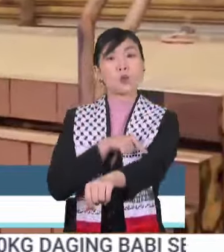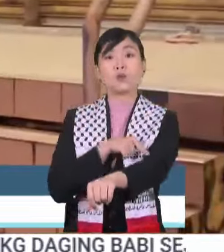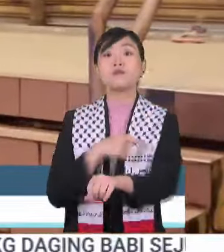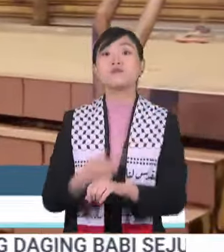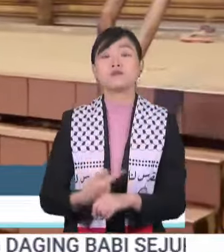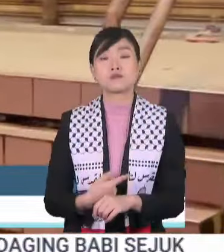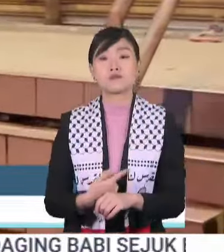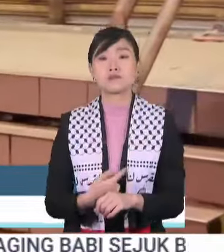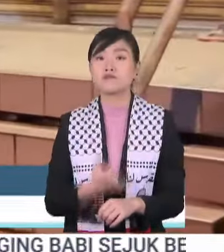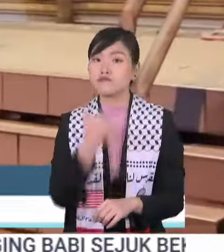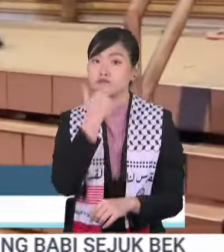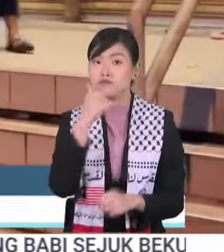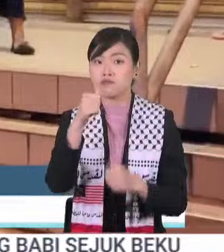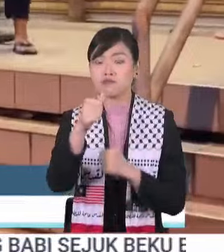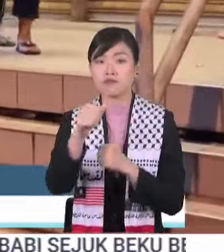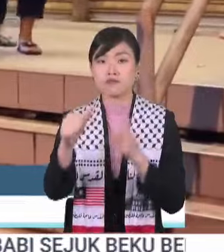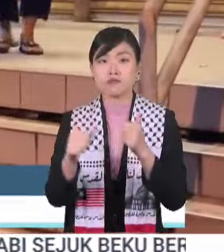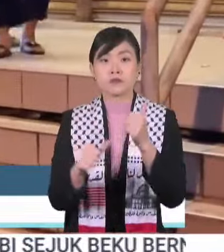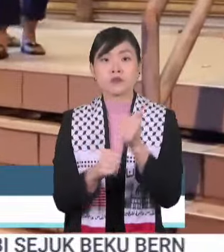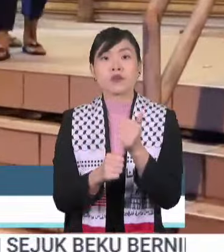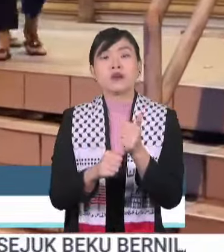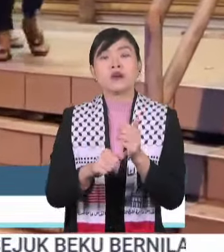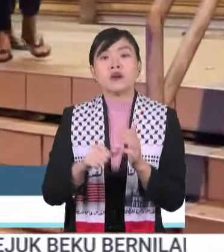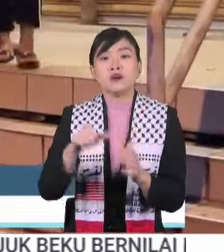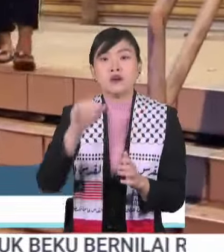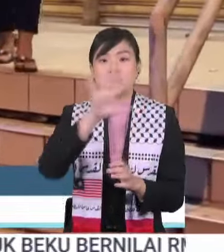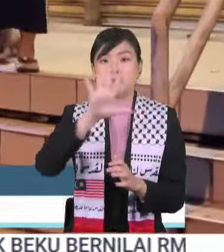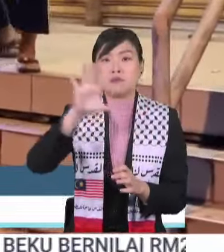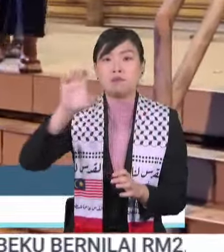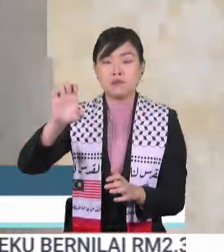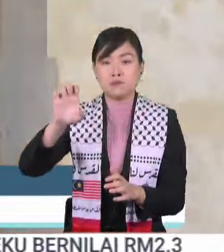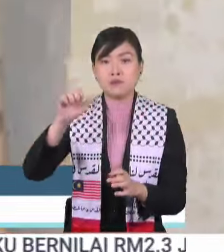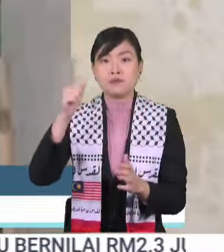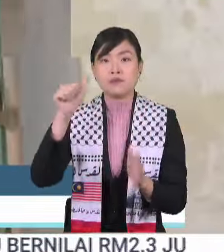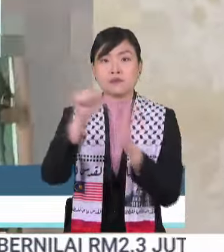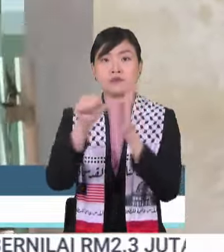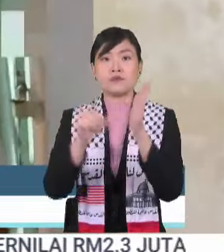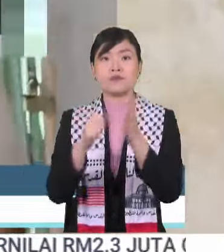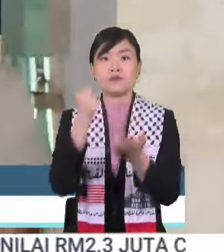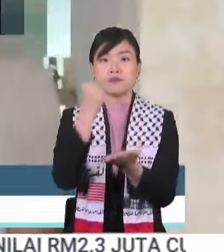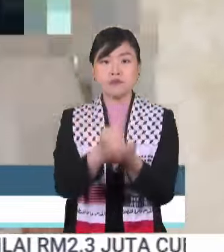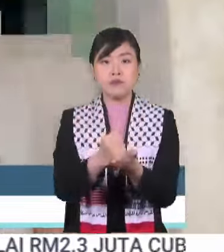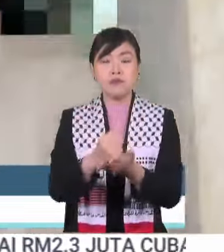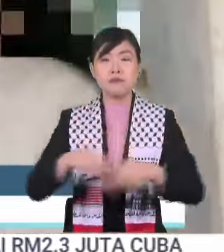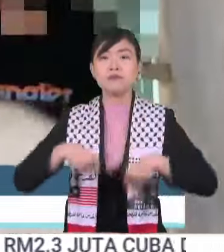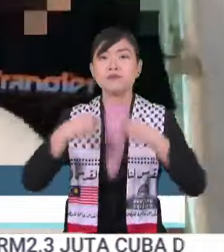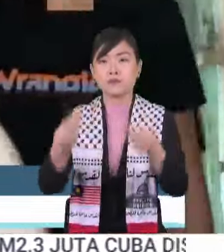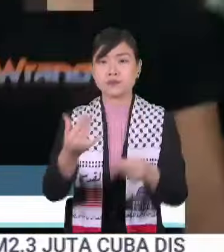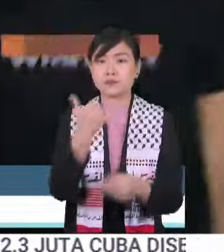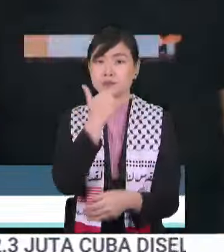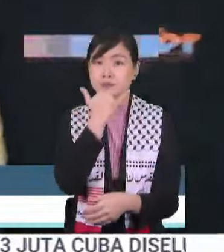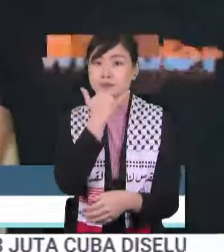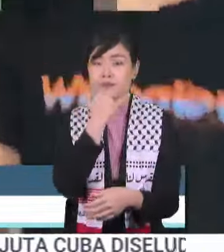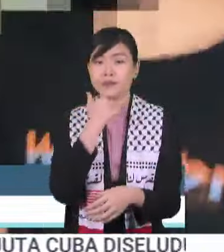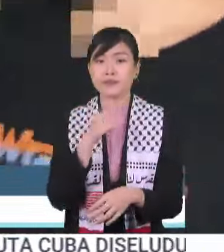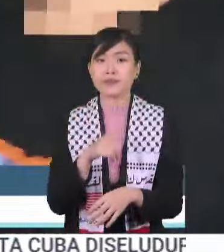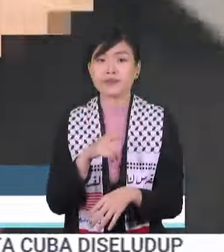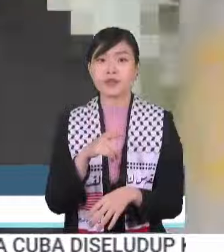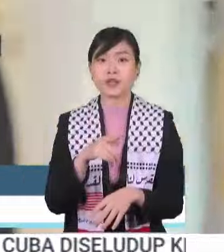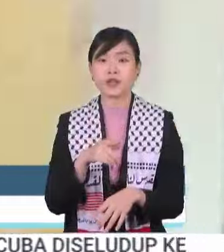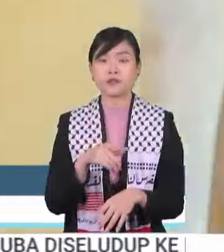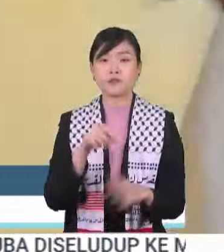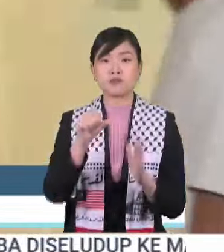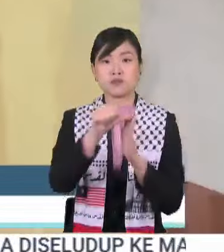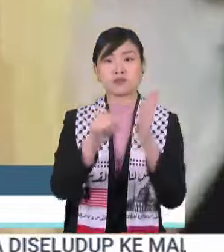kesalahan mengikut seksyen 55e akta imigresen iitu membenarkan imigran haram masuk dan tinggal di premis dan seksyen